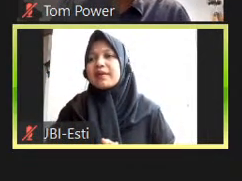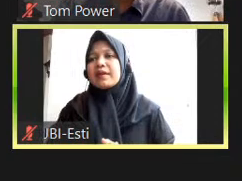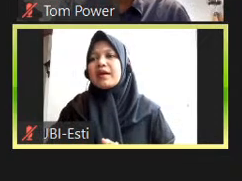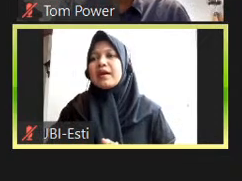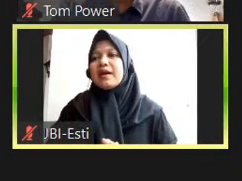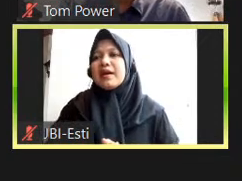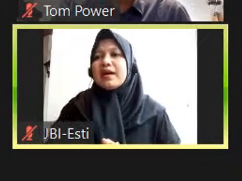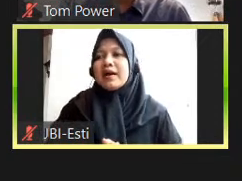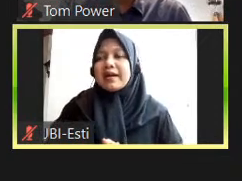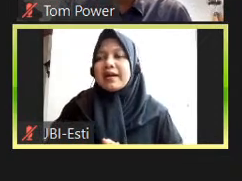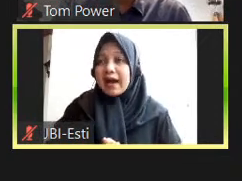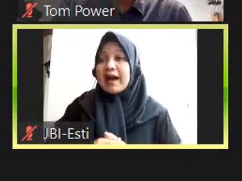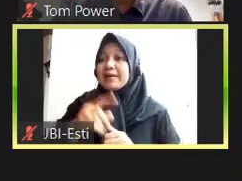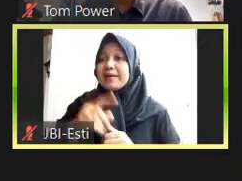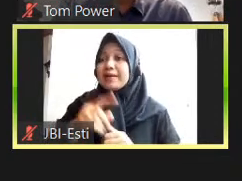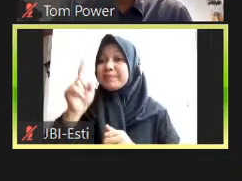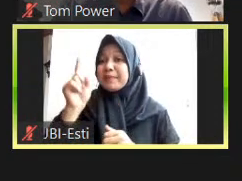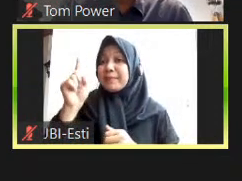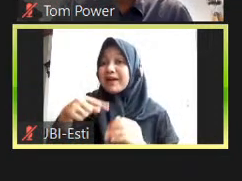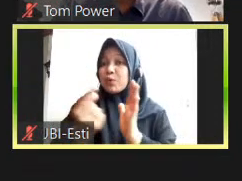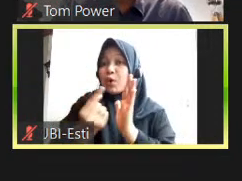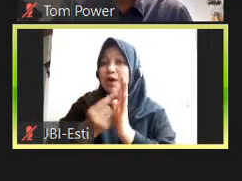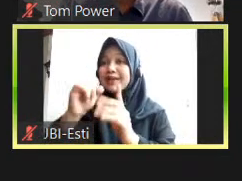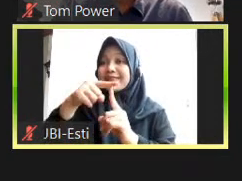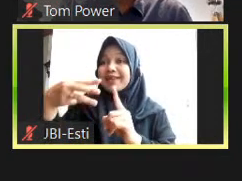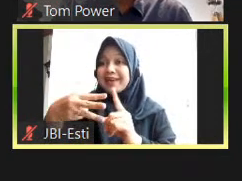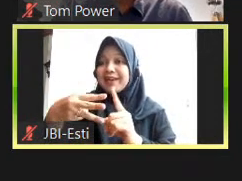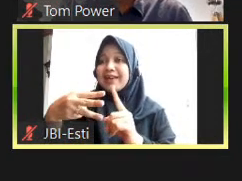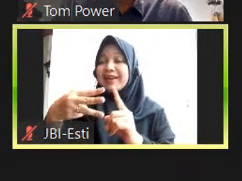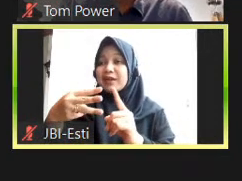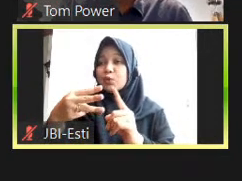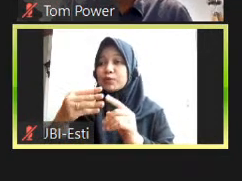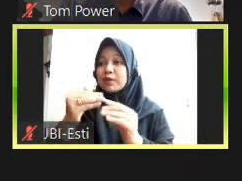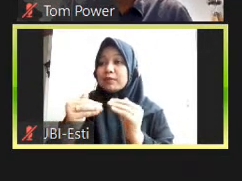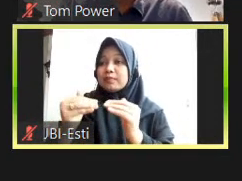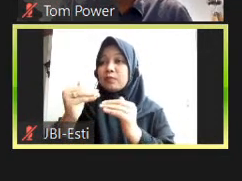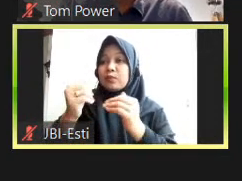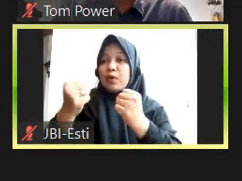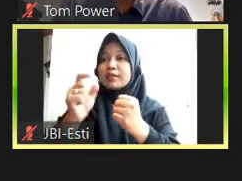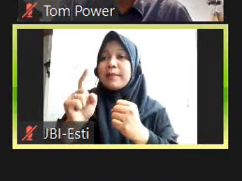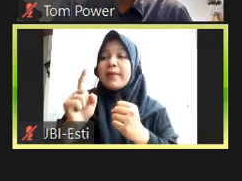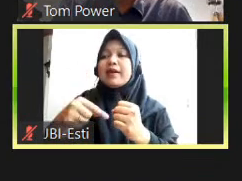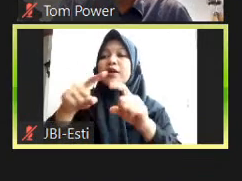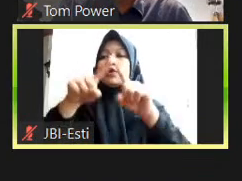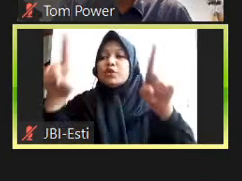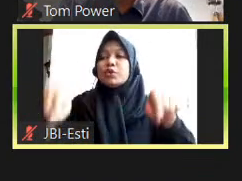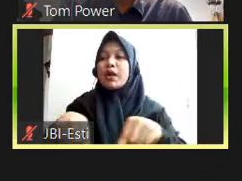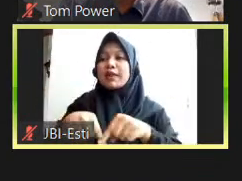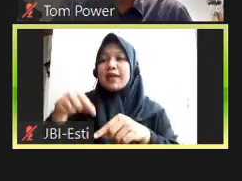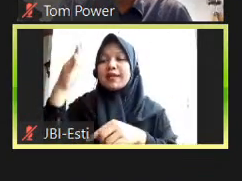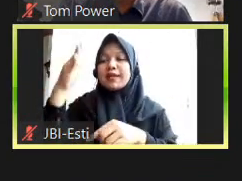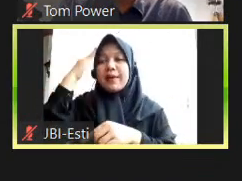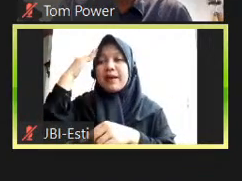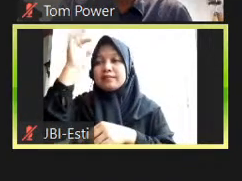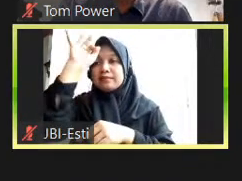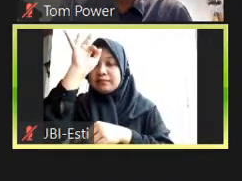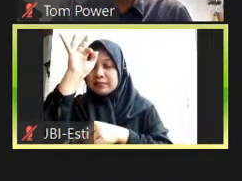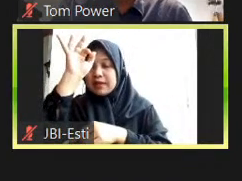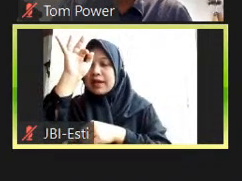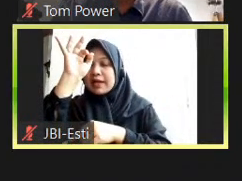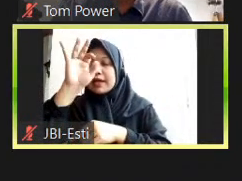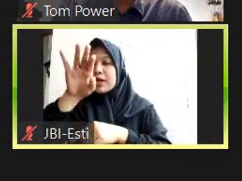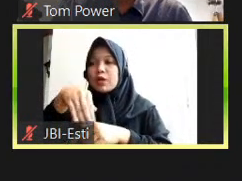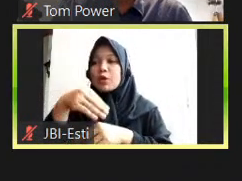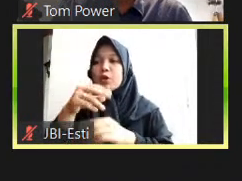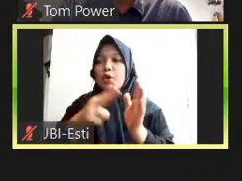telegram Kapolri pada tanggal 2 Oktober 2020. Di poin 5 dan poin 6 dari surat telegram Kapolri